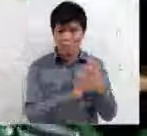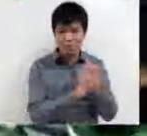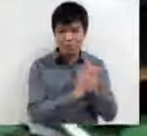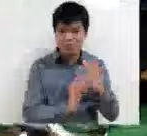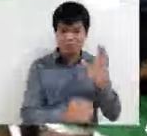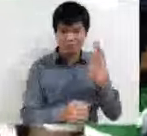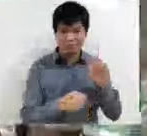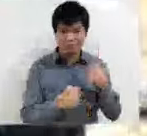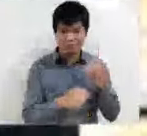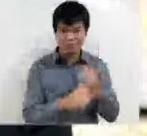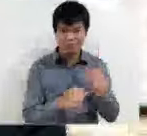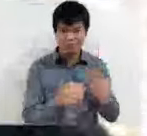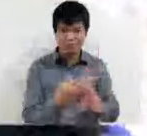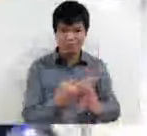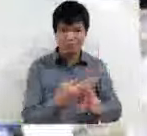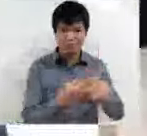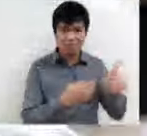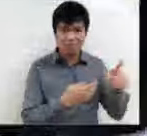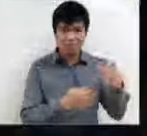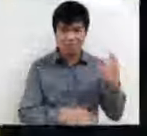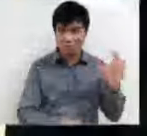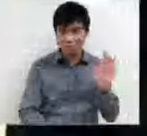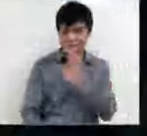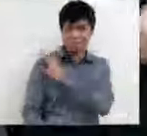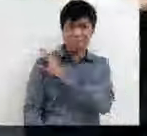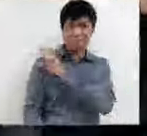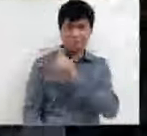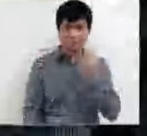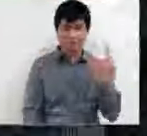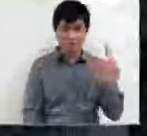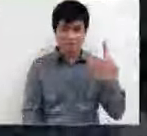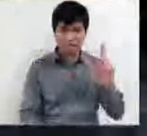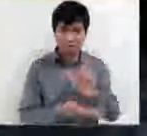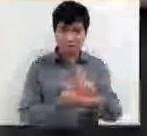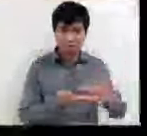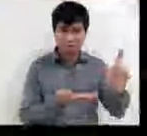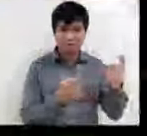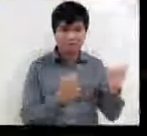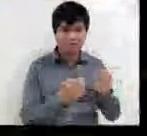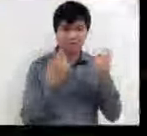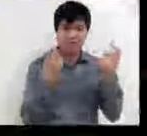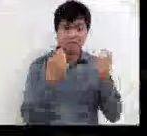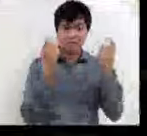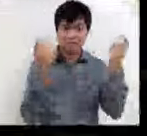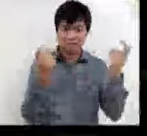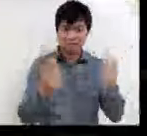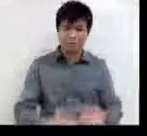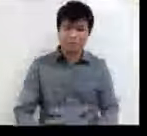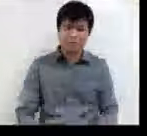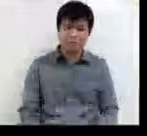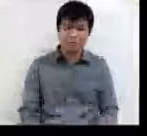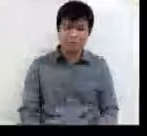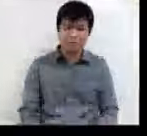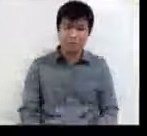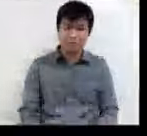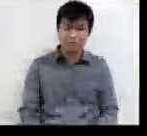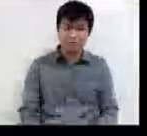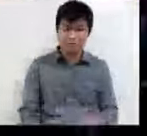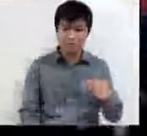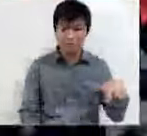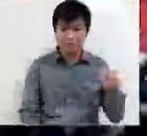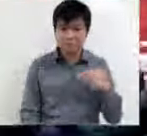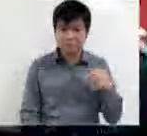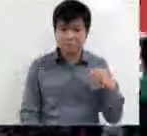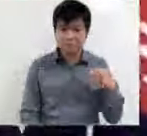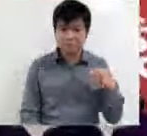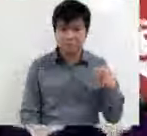sa Taft ang kampyonato. Kaya ganun na lang ang pagdiriwang ng Archers. Itinanghal na Finals MVP si Kiambao